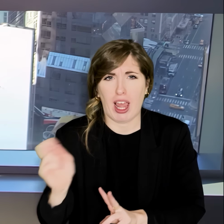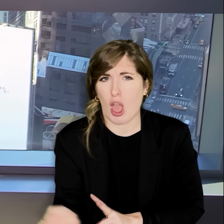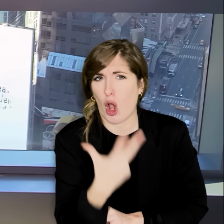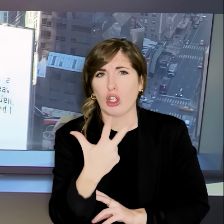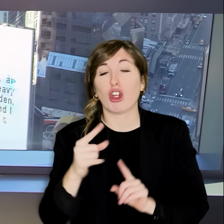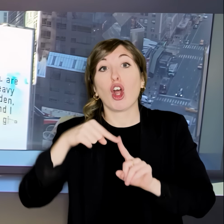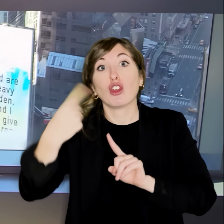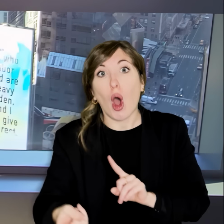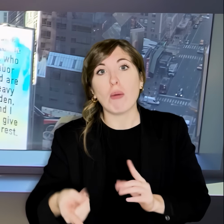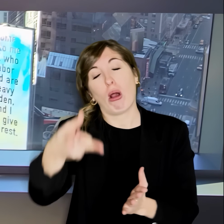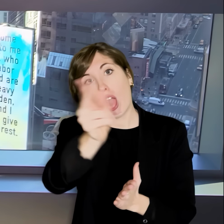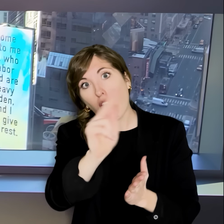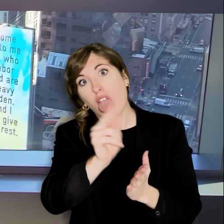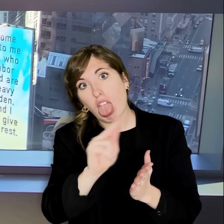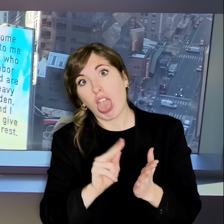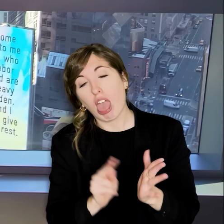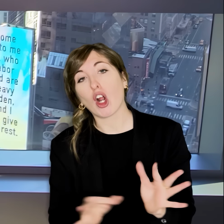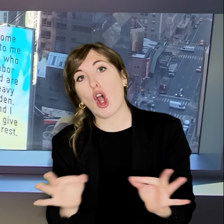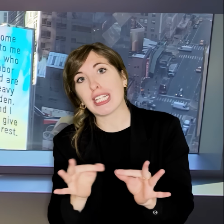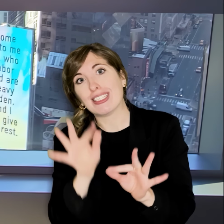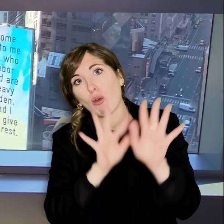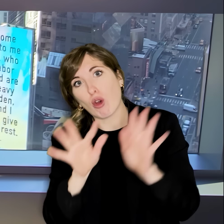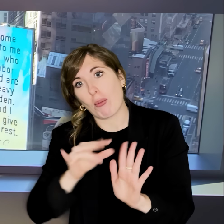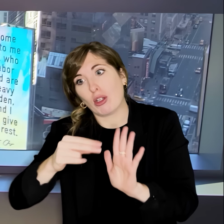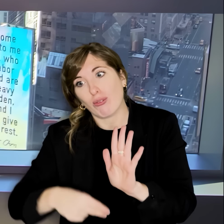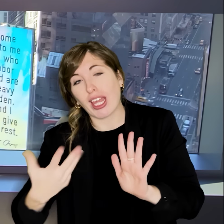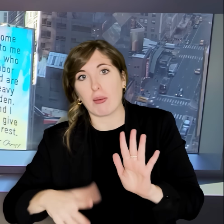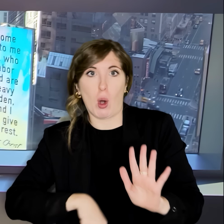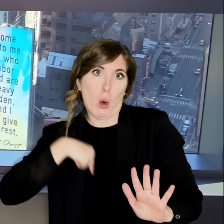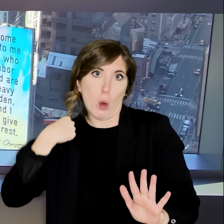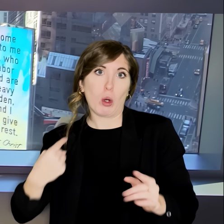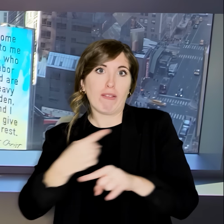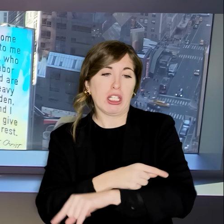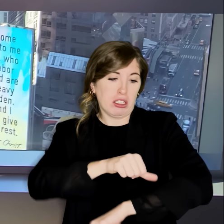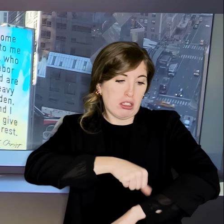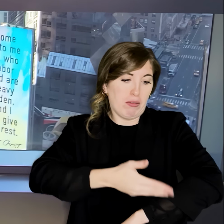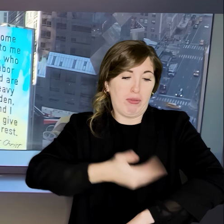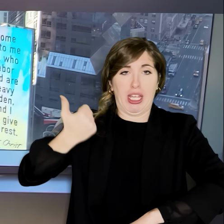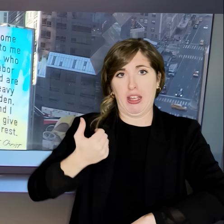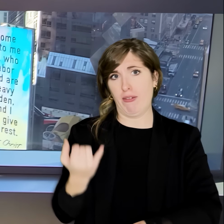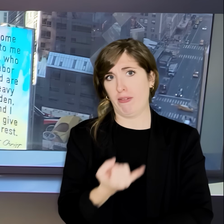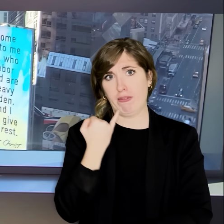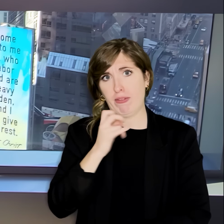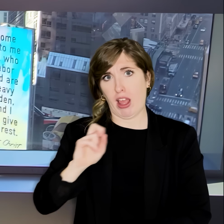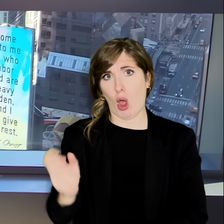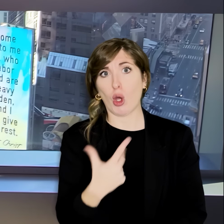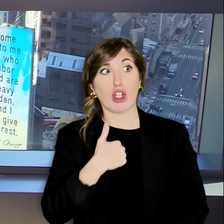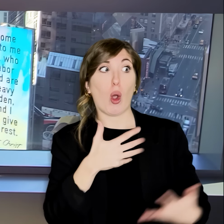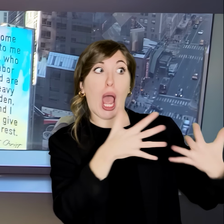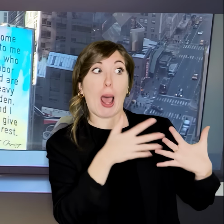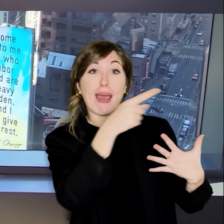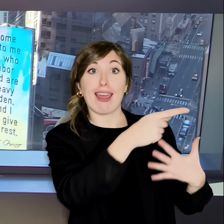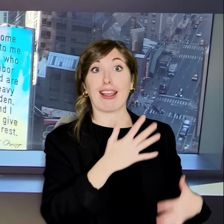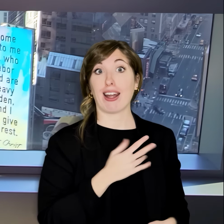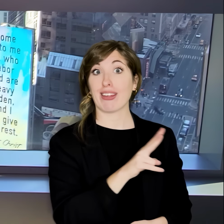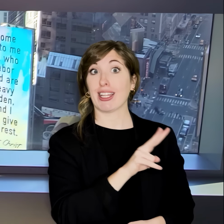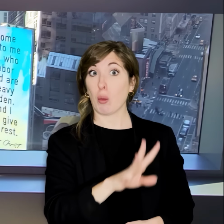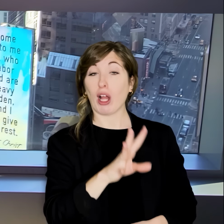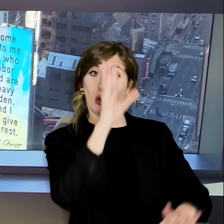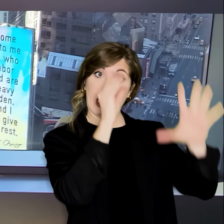più dopo a scrivere il consenso informato che non ha to to io lo facevo a 24 anni lì da voi nel senso che ho imparato